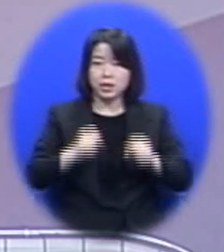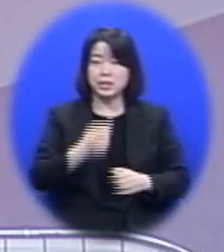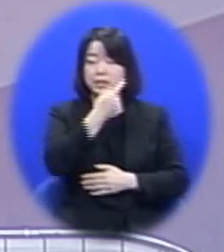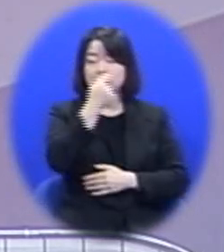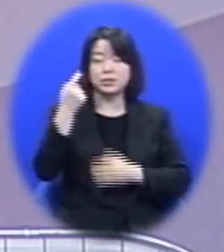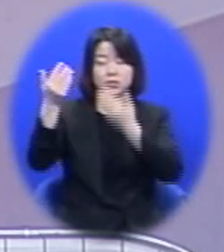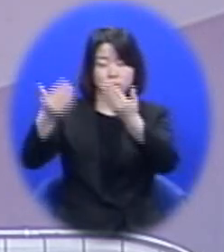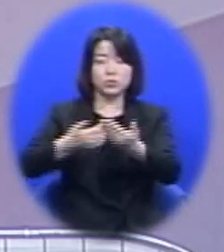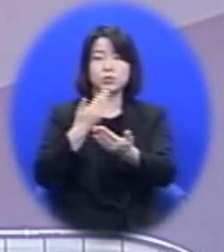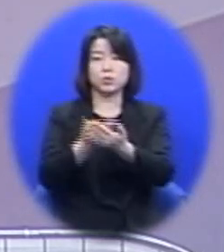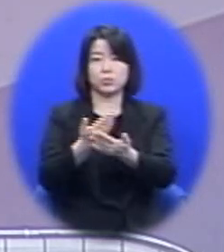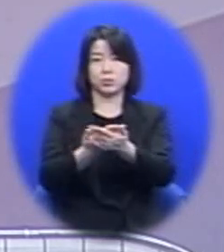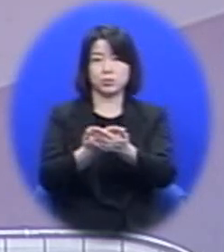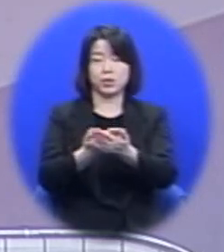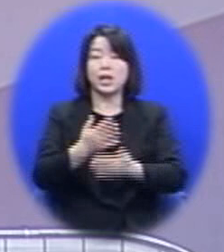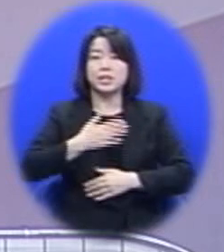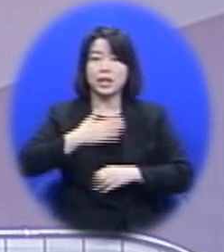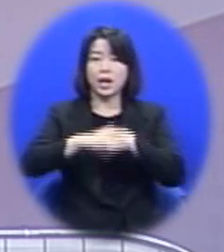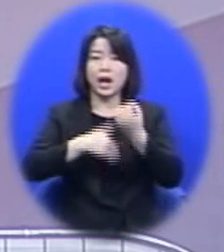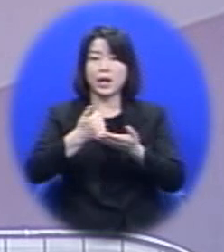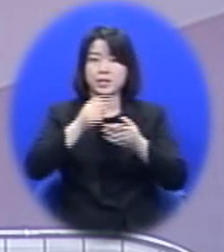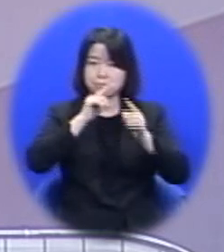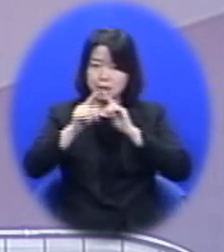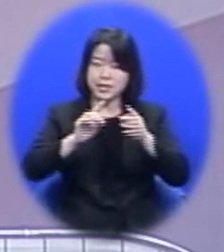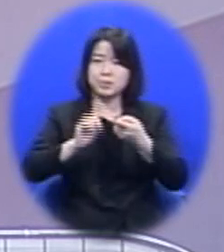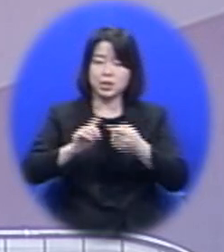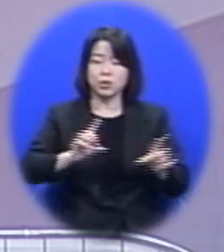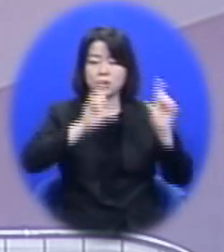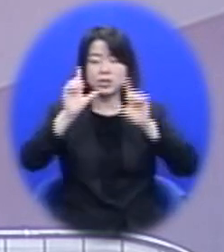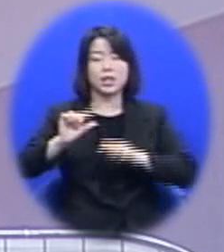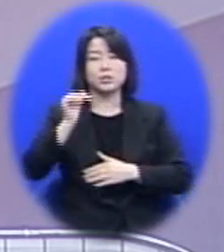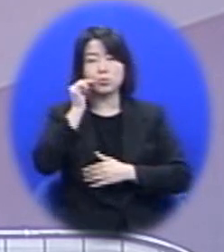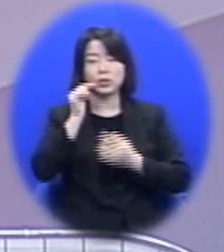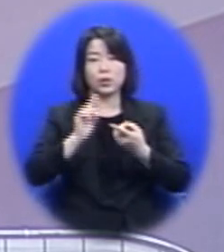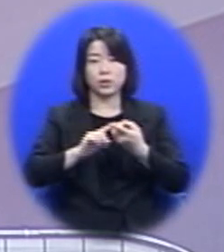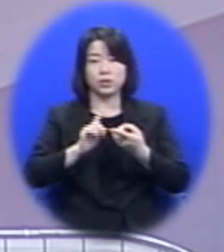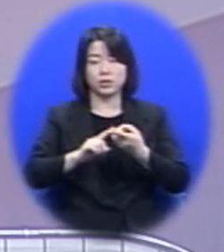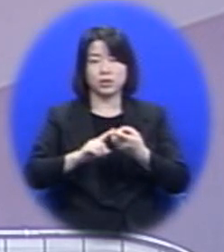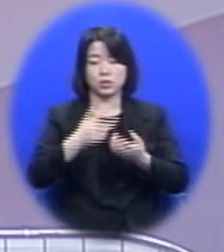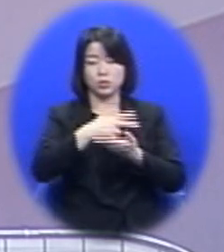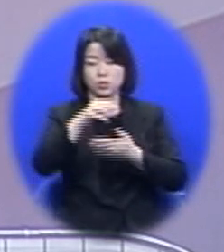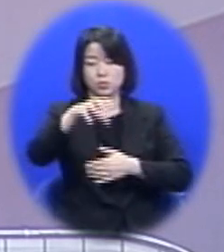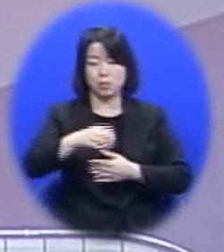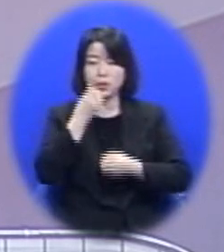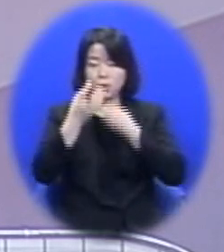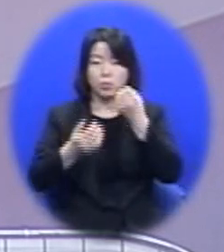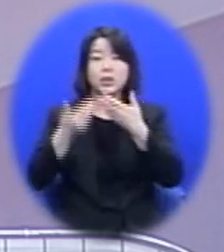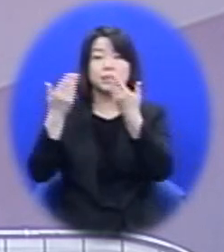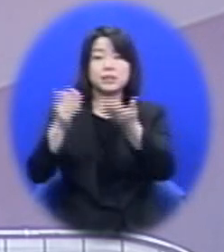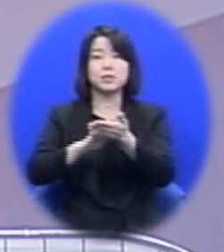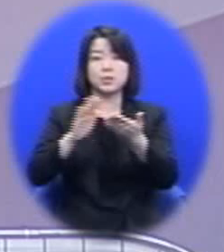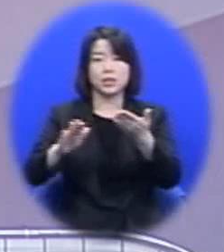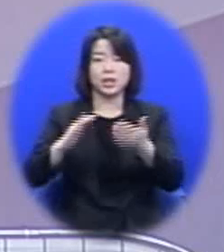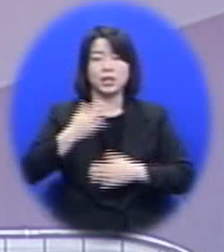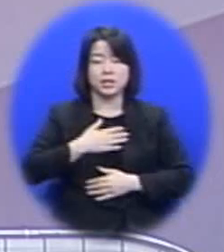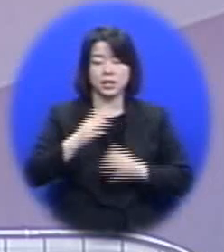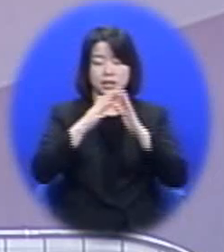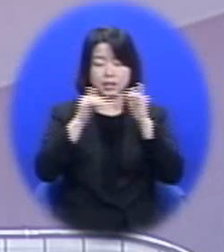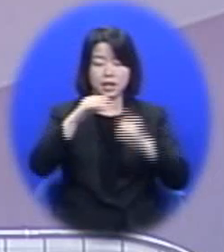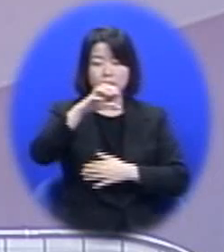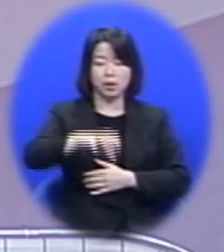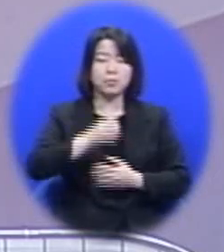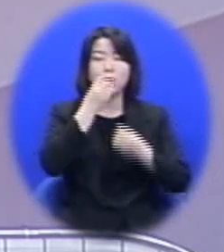주옵소서. 제가 하나님 말씀대로 살지 못하고 있는 것을 주님 앞에 고백합니다. 제가 사람들 앞에 고백하라고